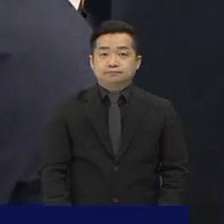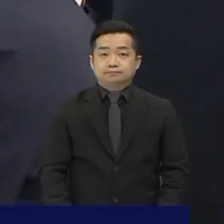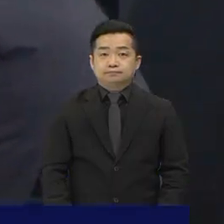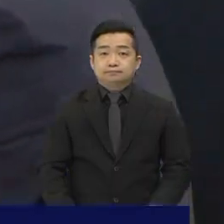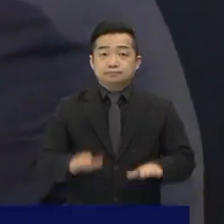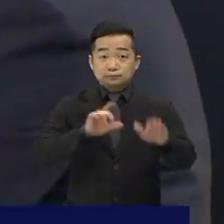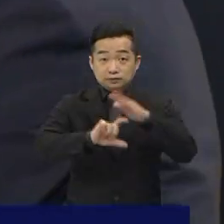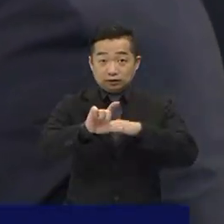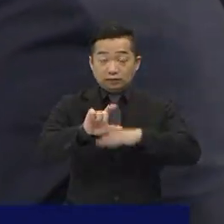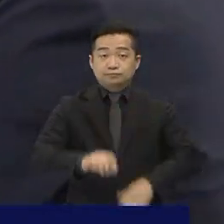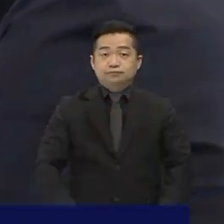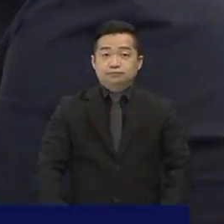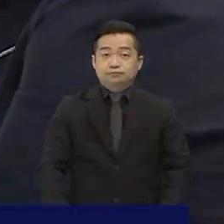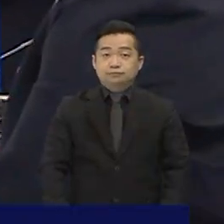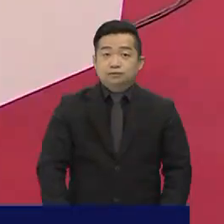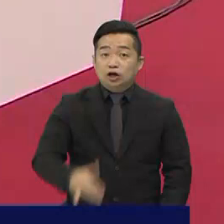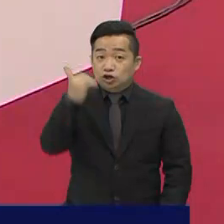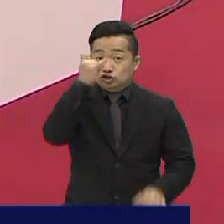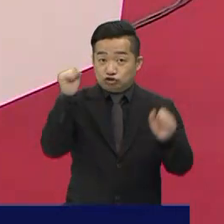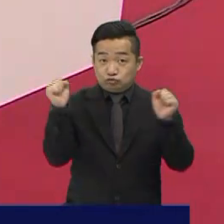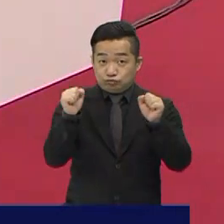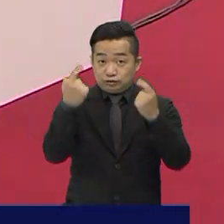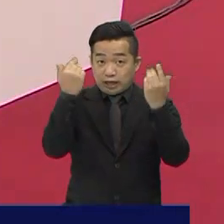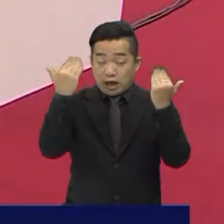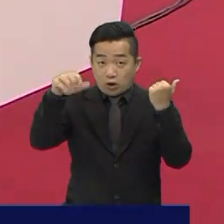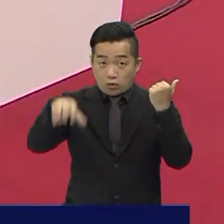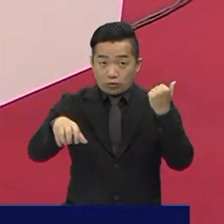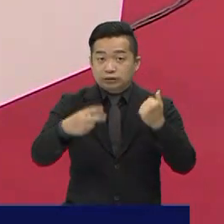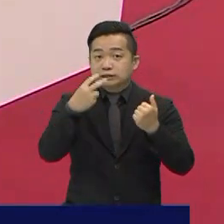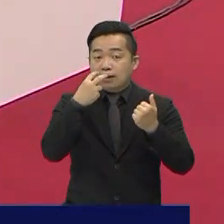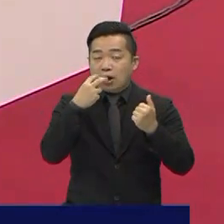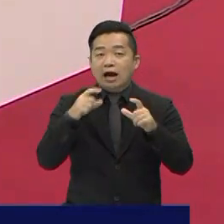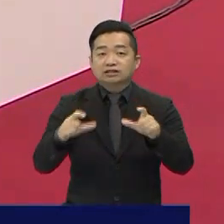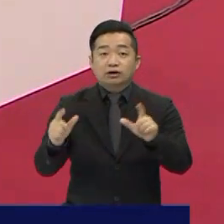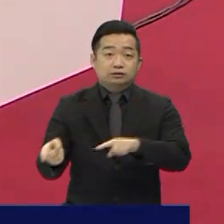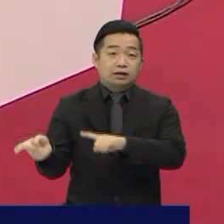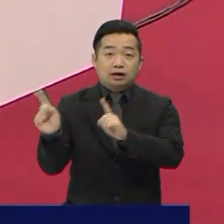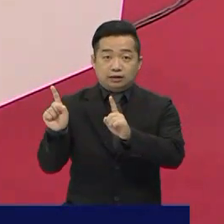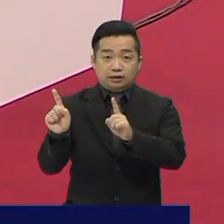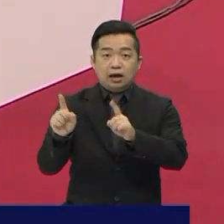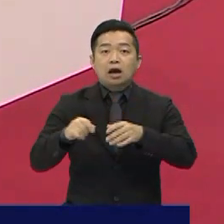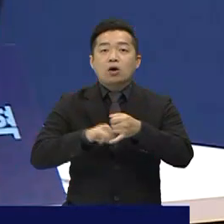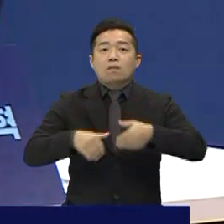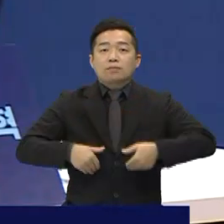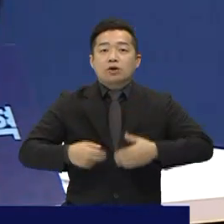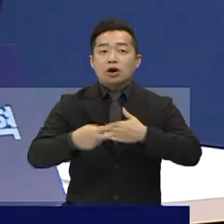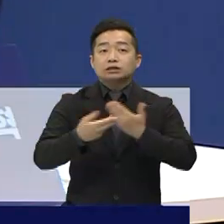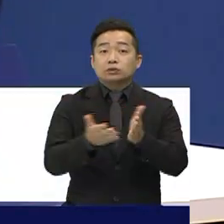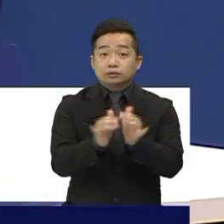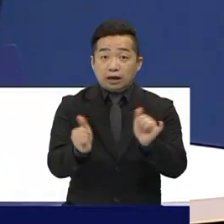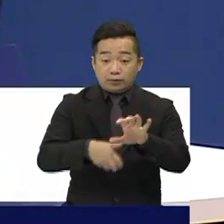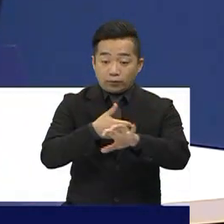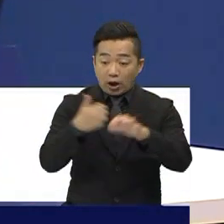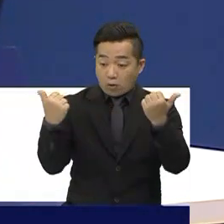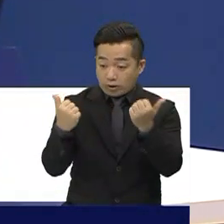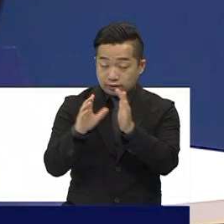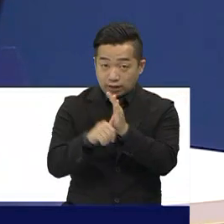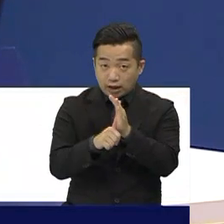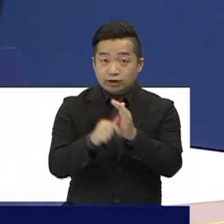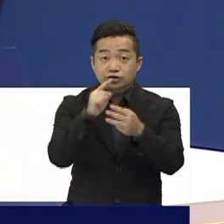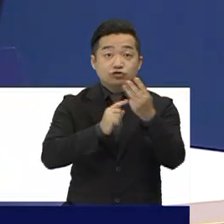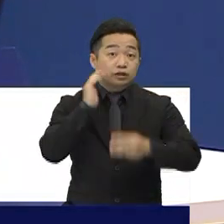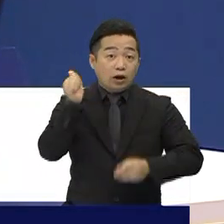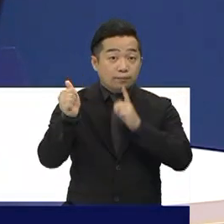오늘 오전 충북 청주 충북대병원에서 열린 생명과 지역을 살리는 필수 의료혁신 전략회의에서 윤석열